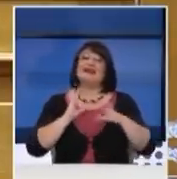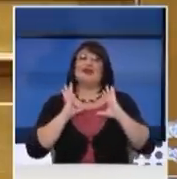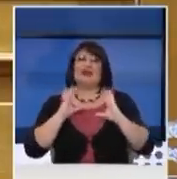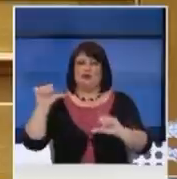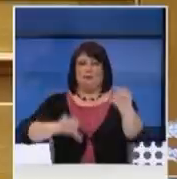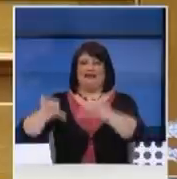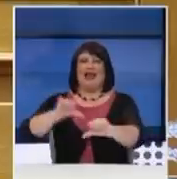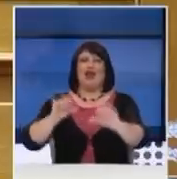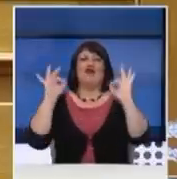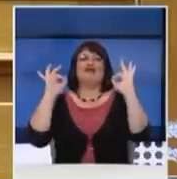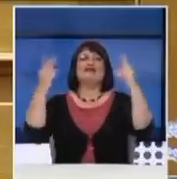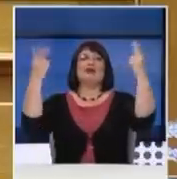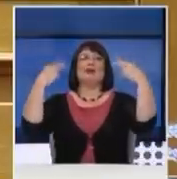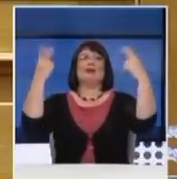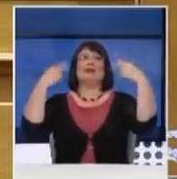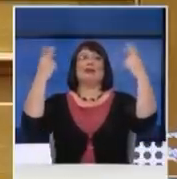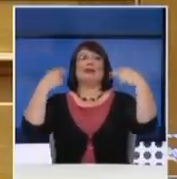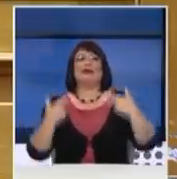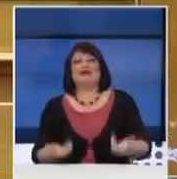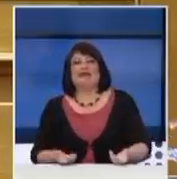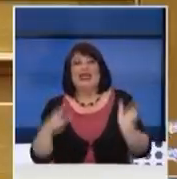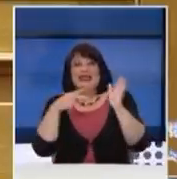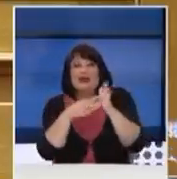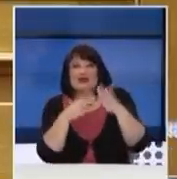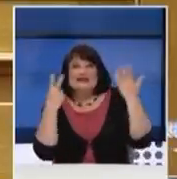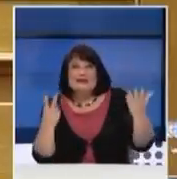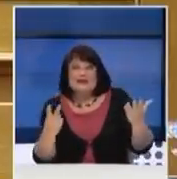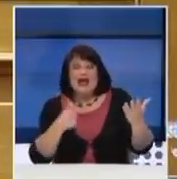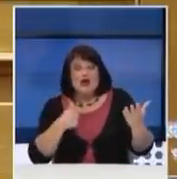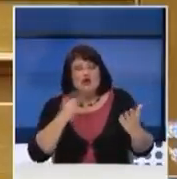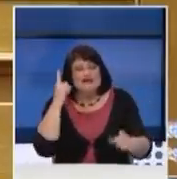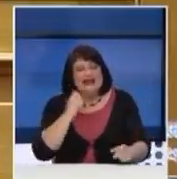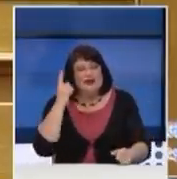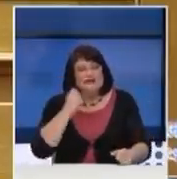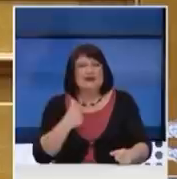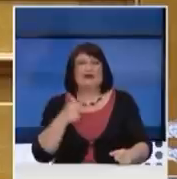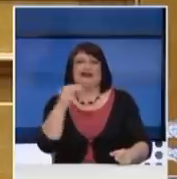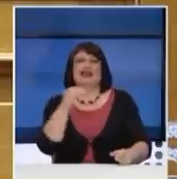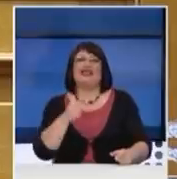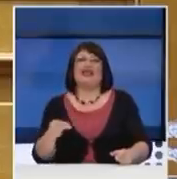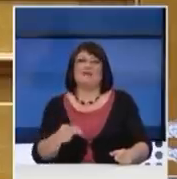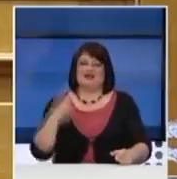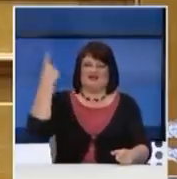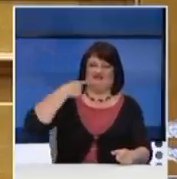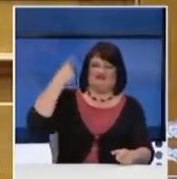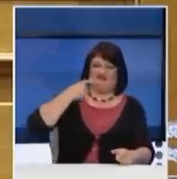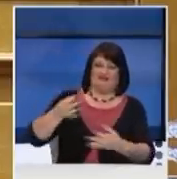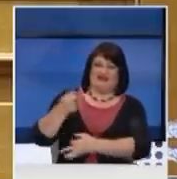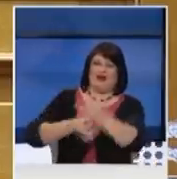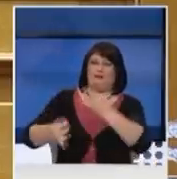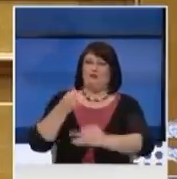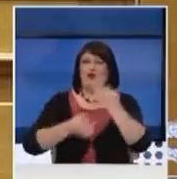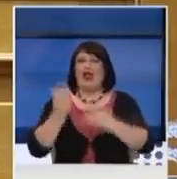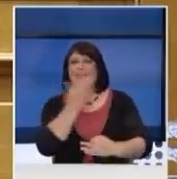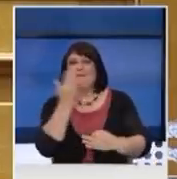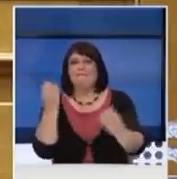υπάρχει στην περιοχή. Και θα σας πω ότι υπάρχει. Γιατί εγώ από το 7 ασχολούμαι με τα θέματα αυτά μέσα στο κοινοβούλιο. Και δεν μπορεί κανείς να μου κάνει υπομνήσεις ή υποδείξεις για ένα